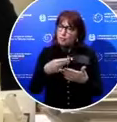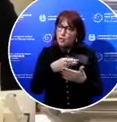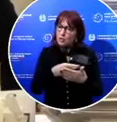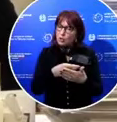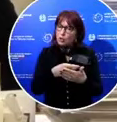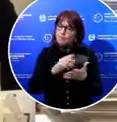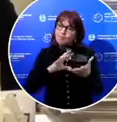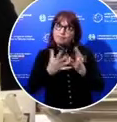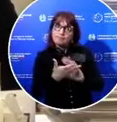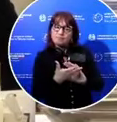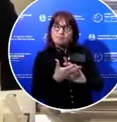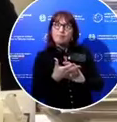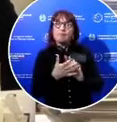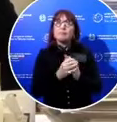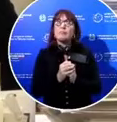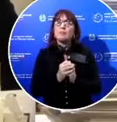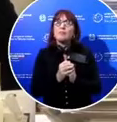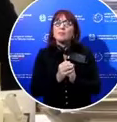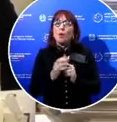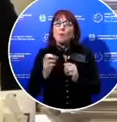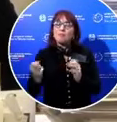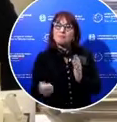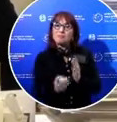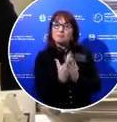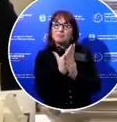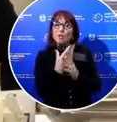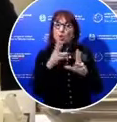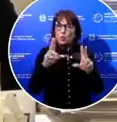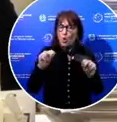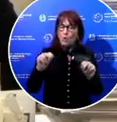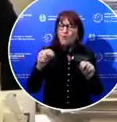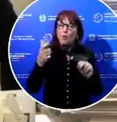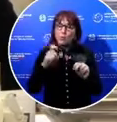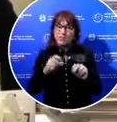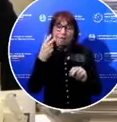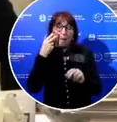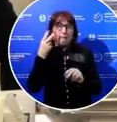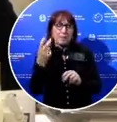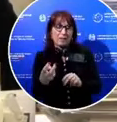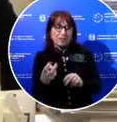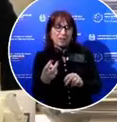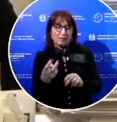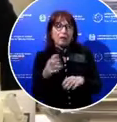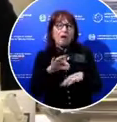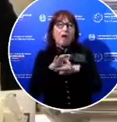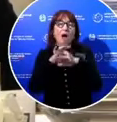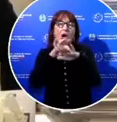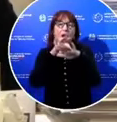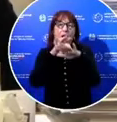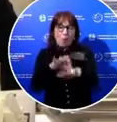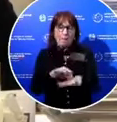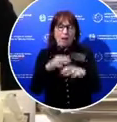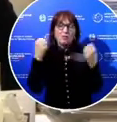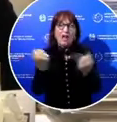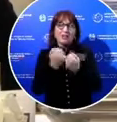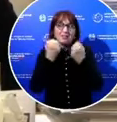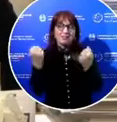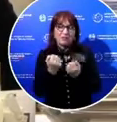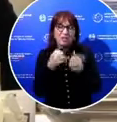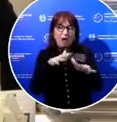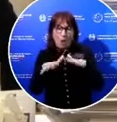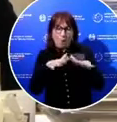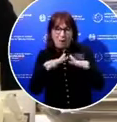il carattere di innovatività in quanto prevede di accompagnare le attività